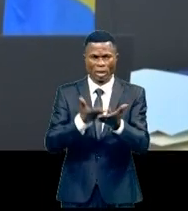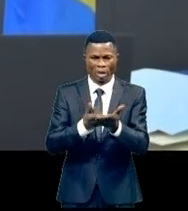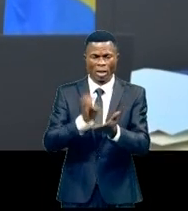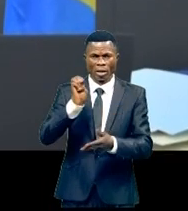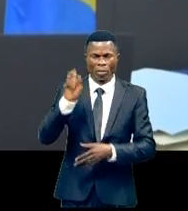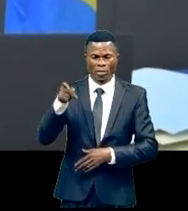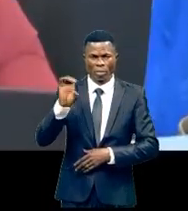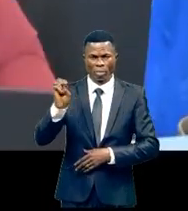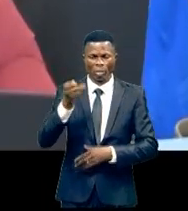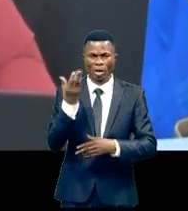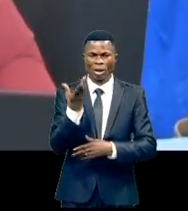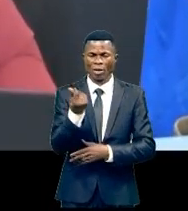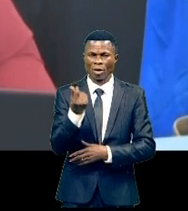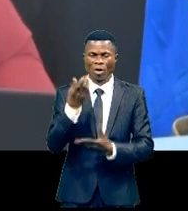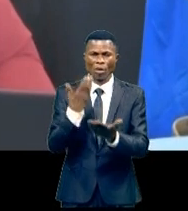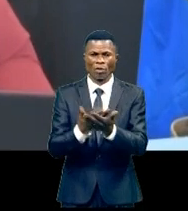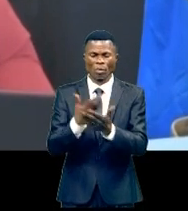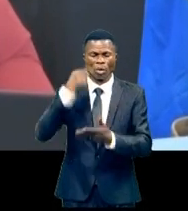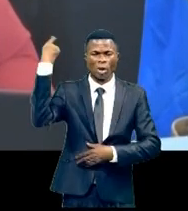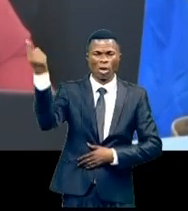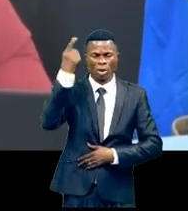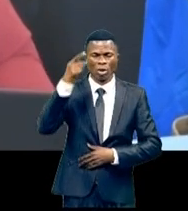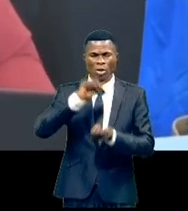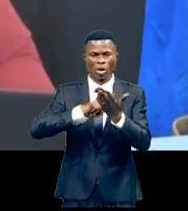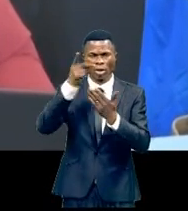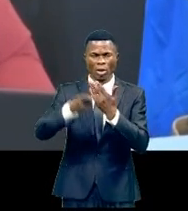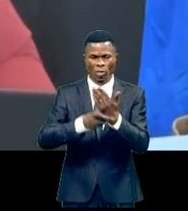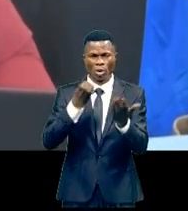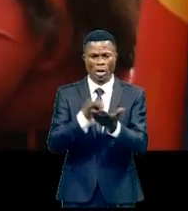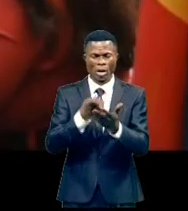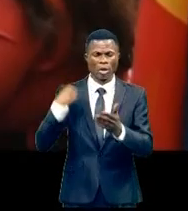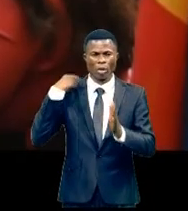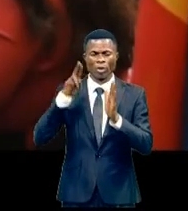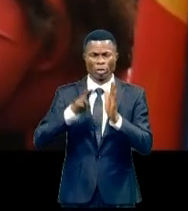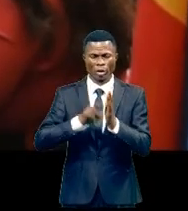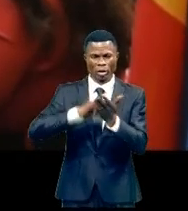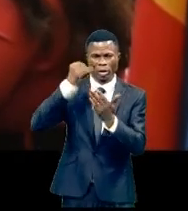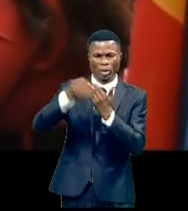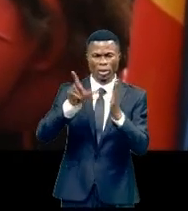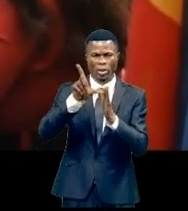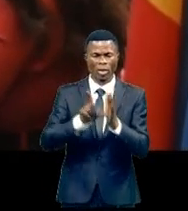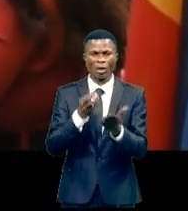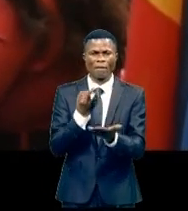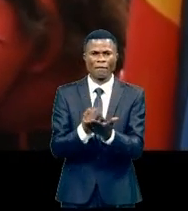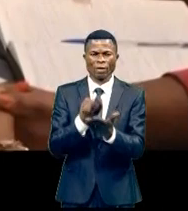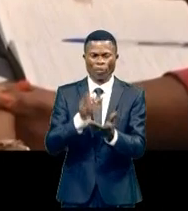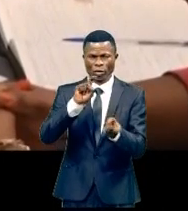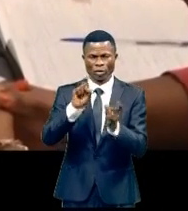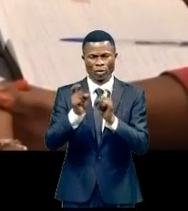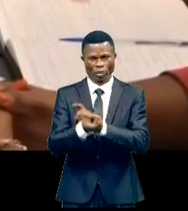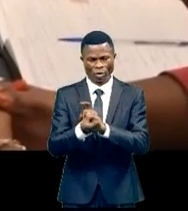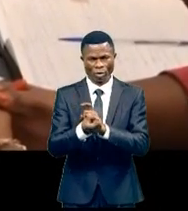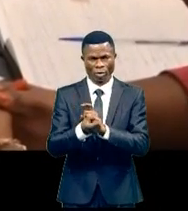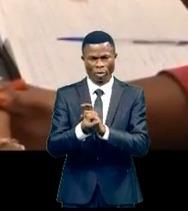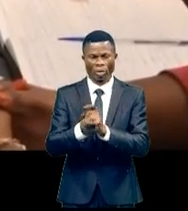Fonds monétaire international dans le cadre du programme économique du gouvernement. Le projet de loi des finances rectificatives